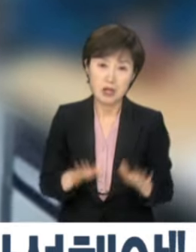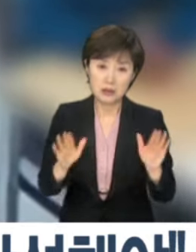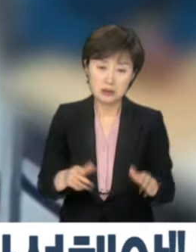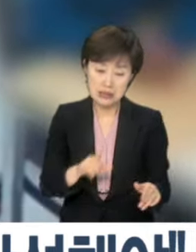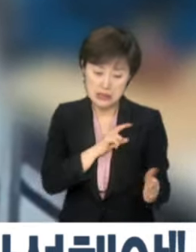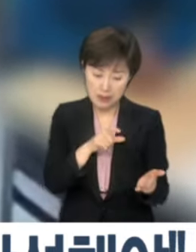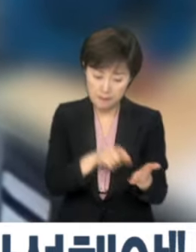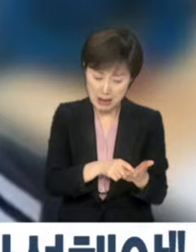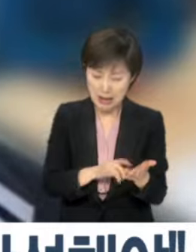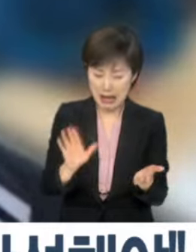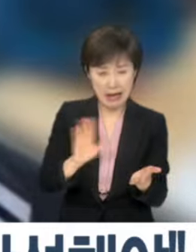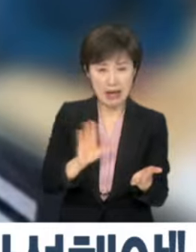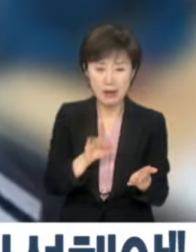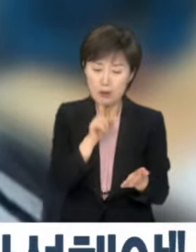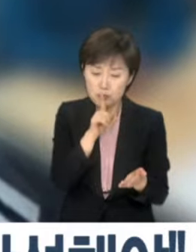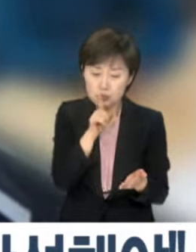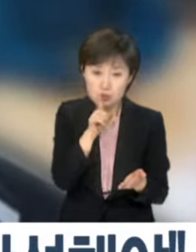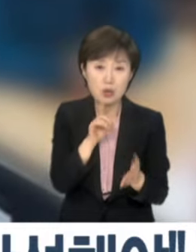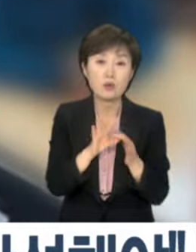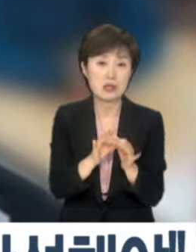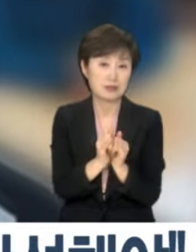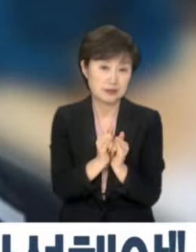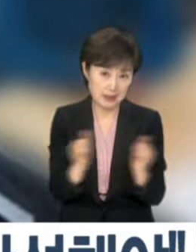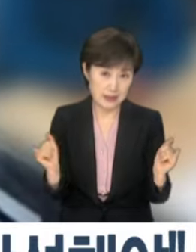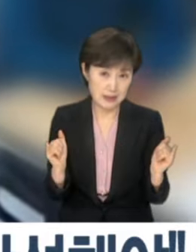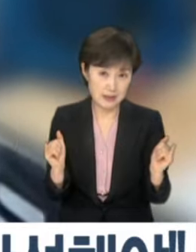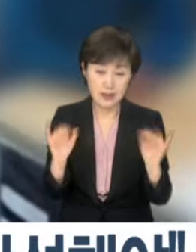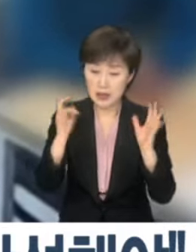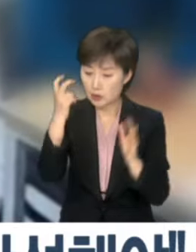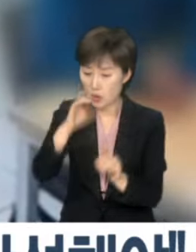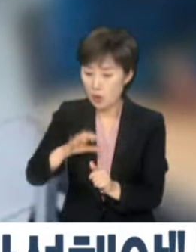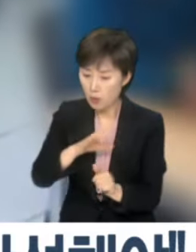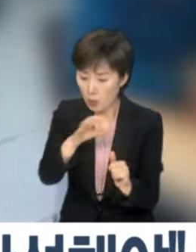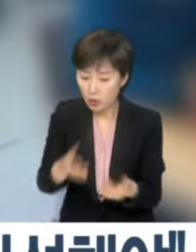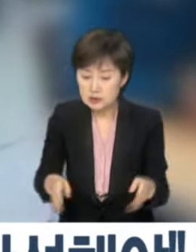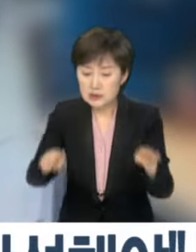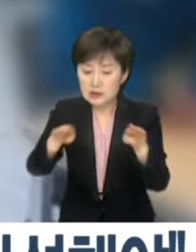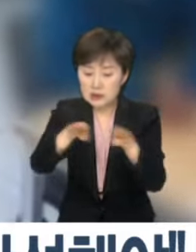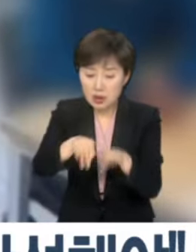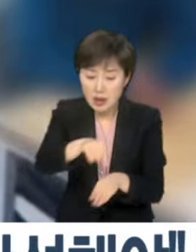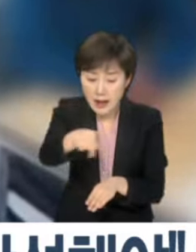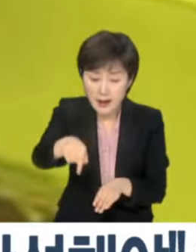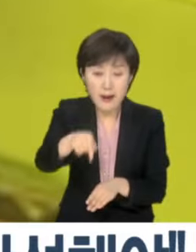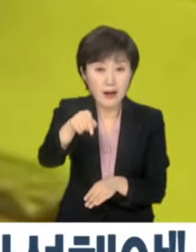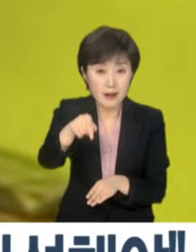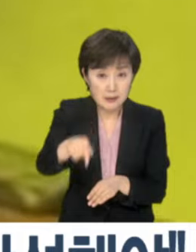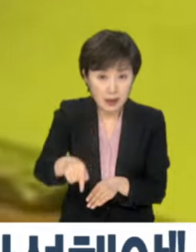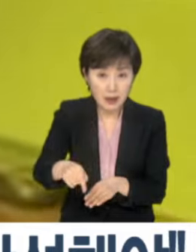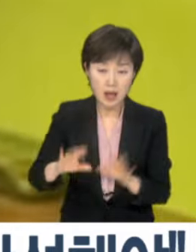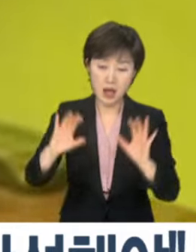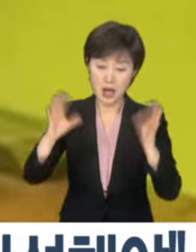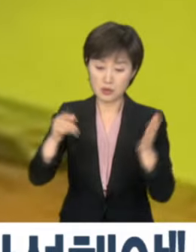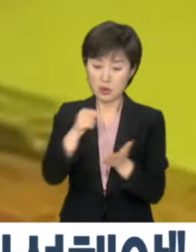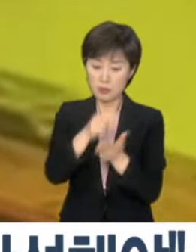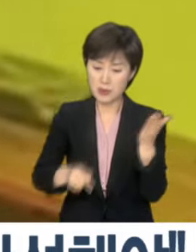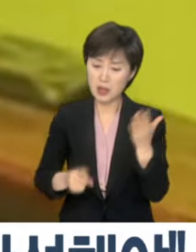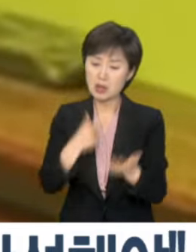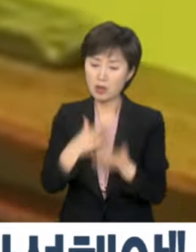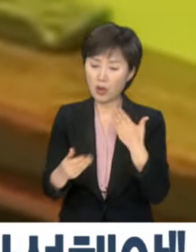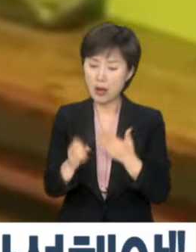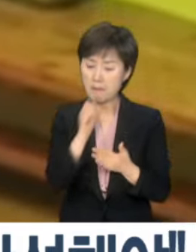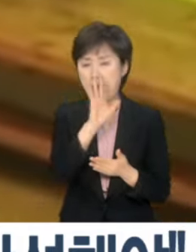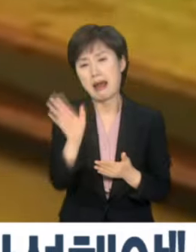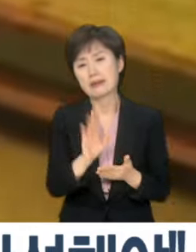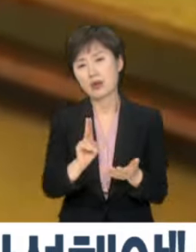익명을 요구한이 시설의 한 관계자는 아동보호치료시설 생활 환경상 아동이 피해 경험을 숨기는